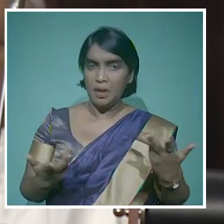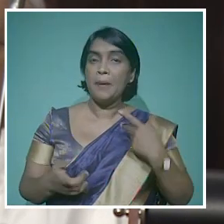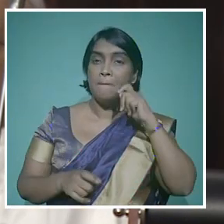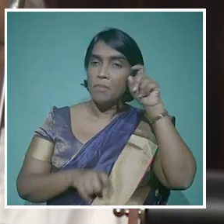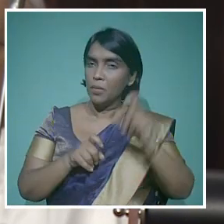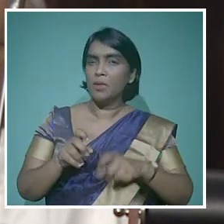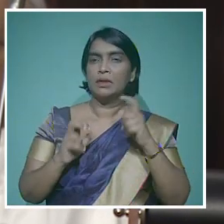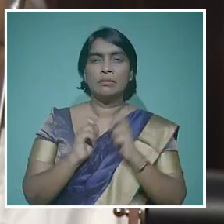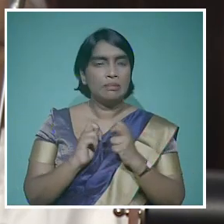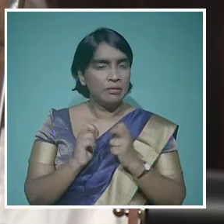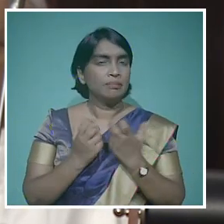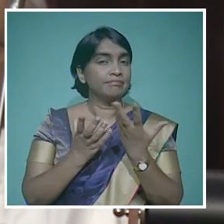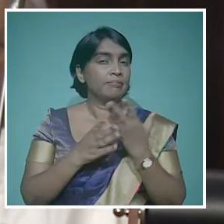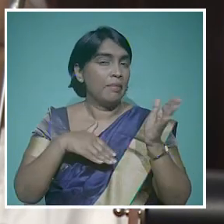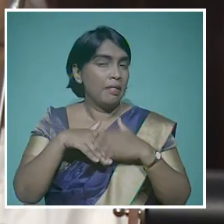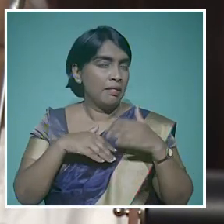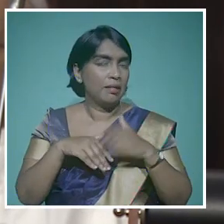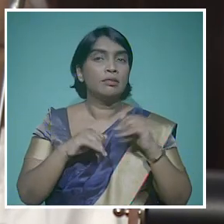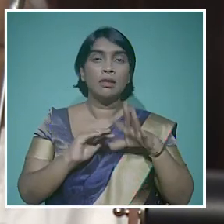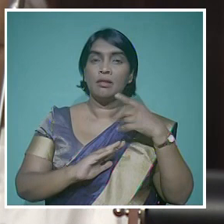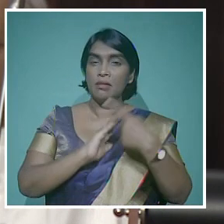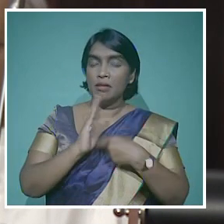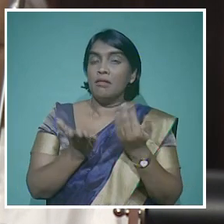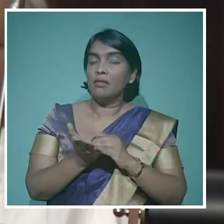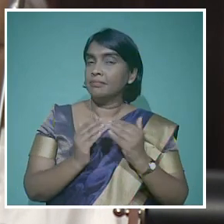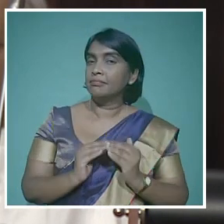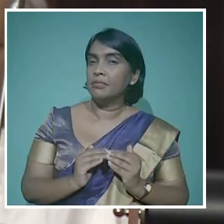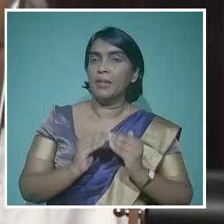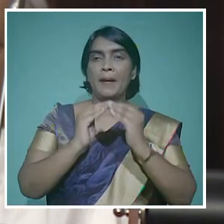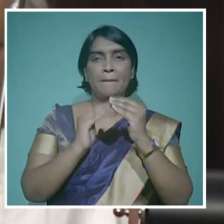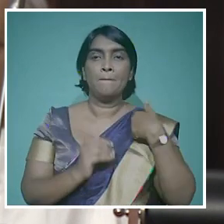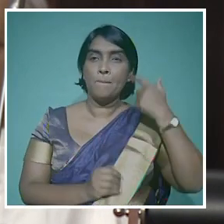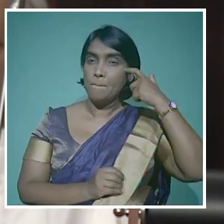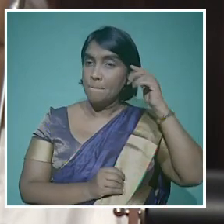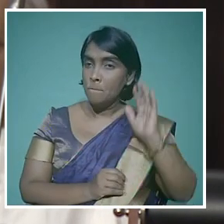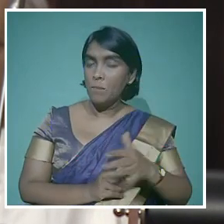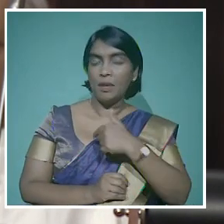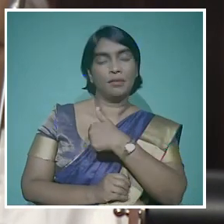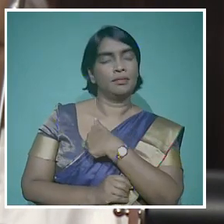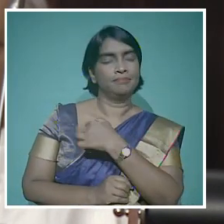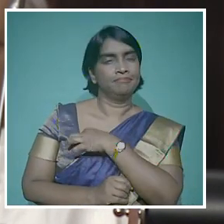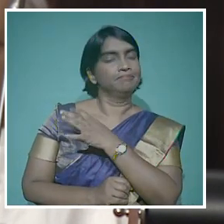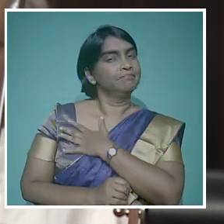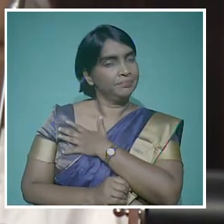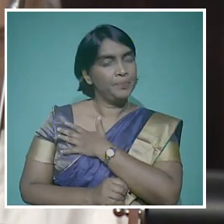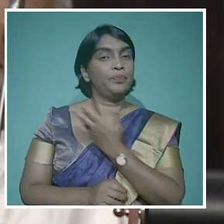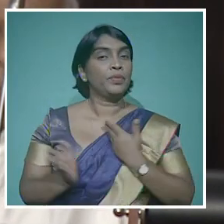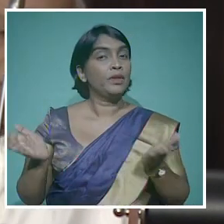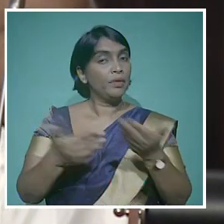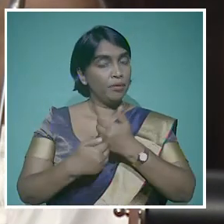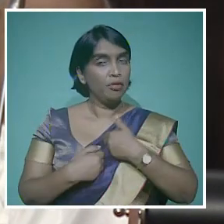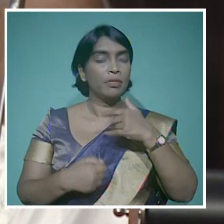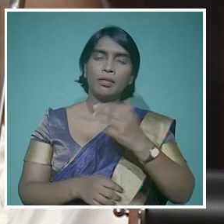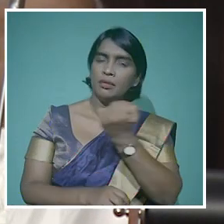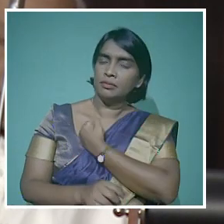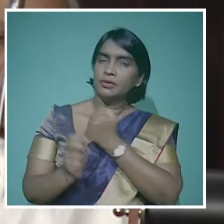මෙවැනි දුෂ්කරතාවයන්ට මුහුණ දුන්නේ රට යලි ගොඩනැංවීමේ බලාපොරොත්තුවේ හදවතේ රඳවාගෙනයි. අපි සියලු දෙනා මේ